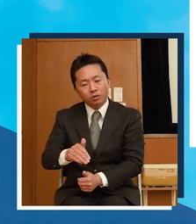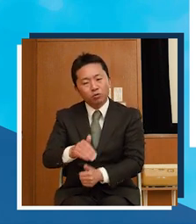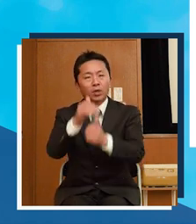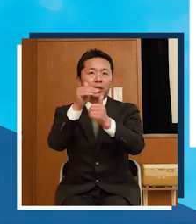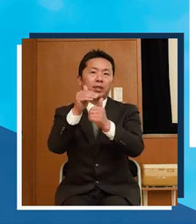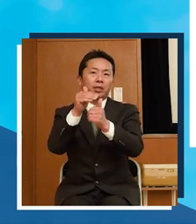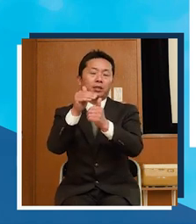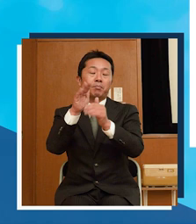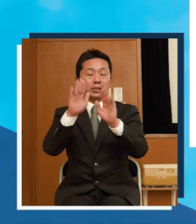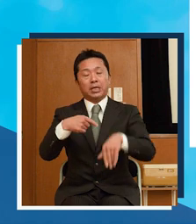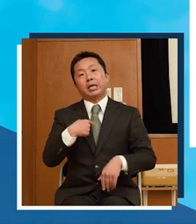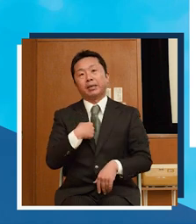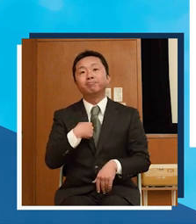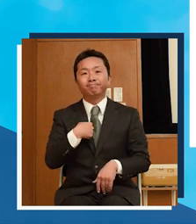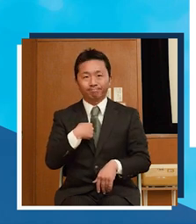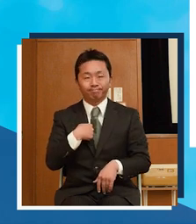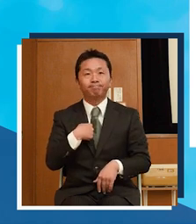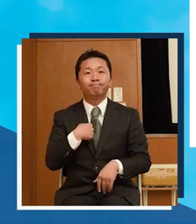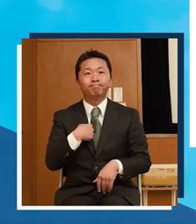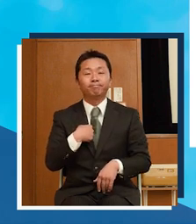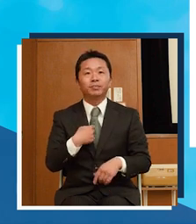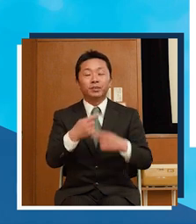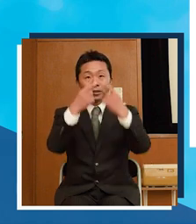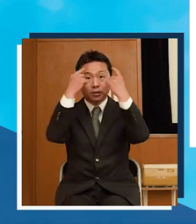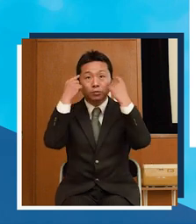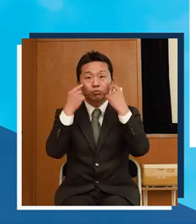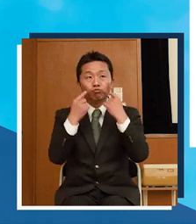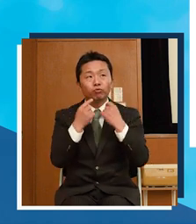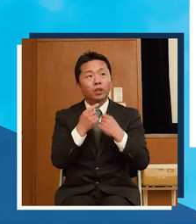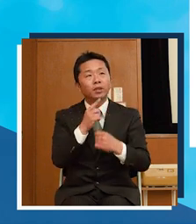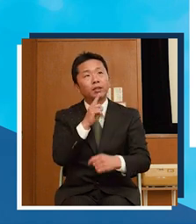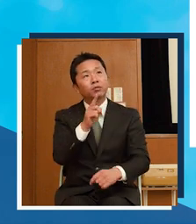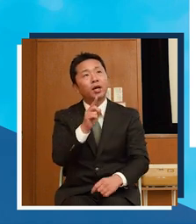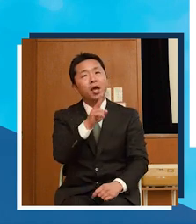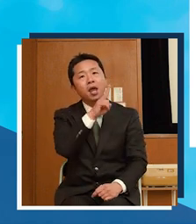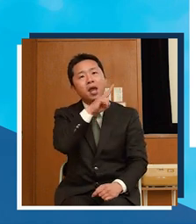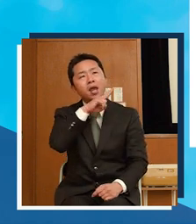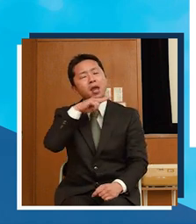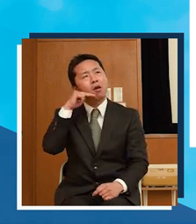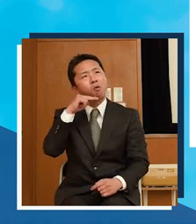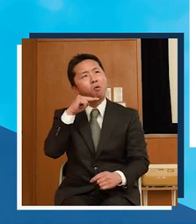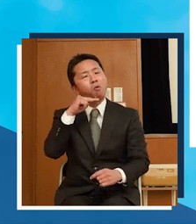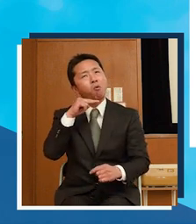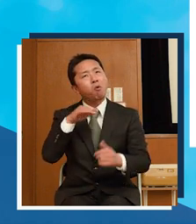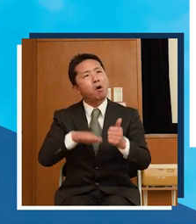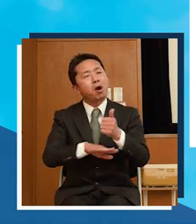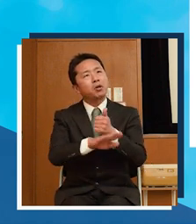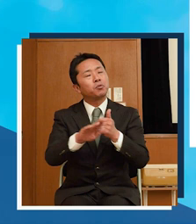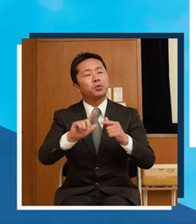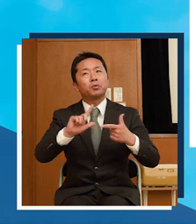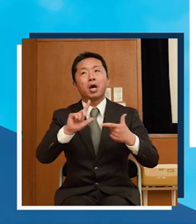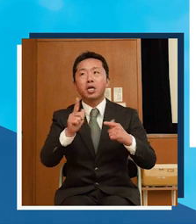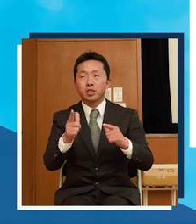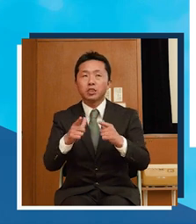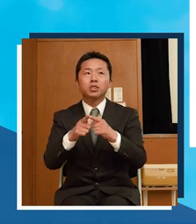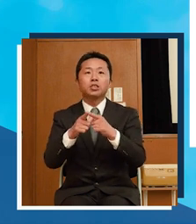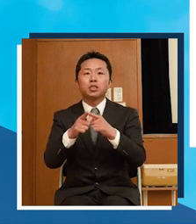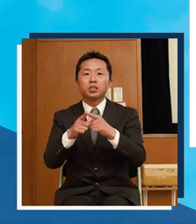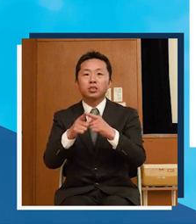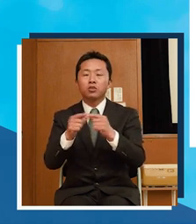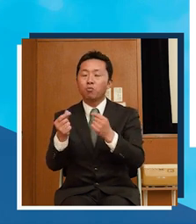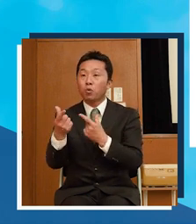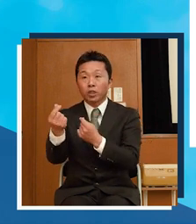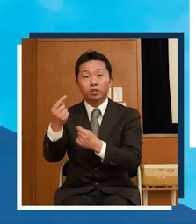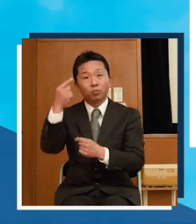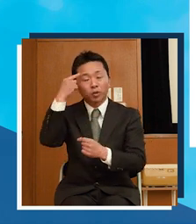ますですからあの自分は英語のあの生活環境でもありませんし多くの日本人の方々がそうでありますよう